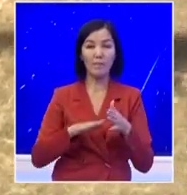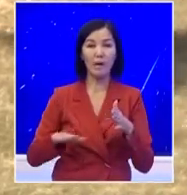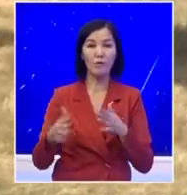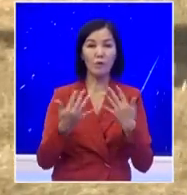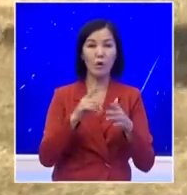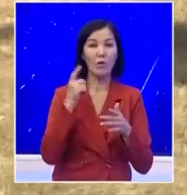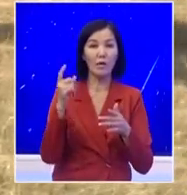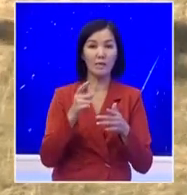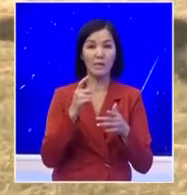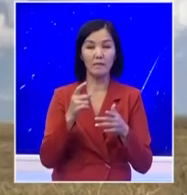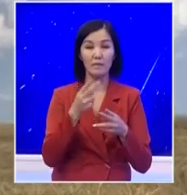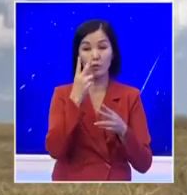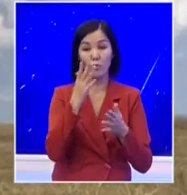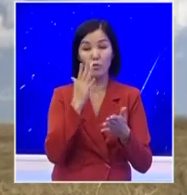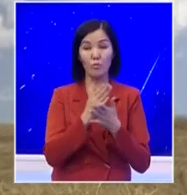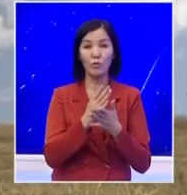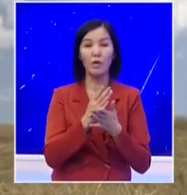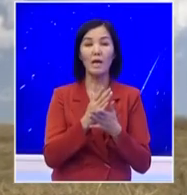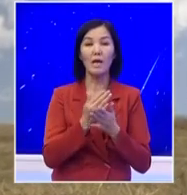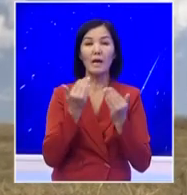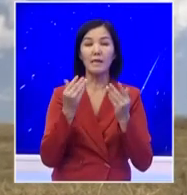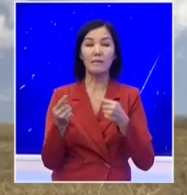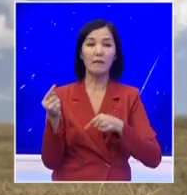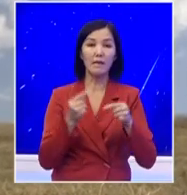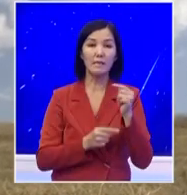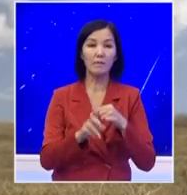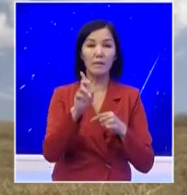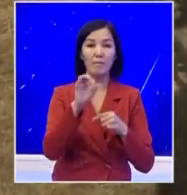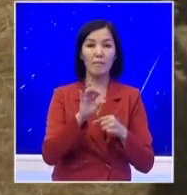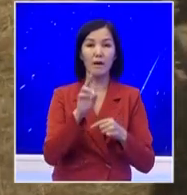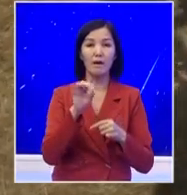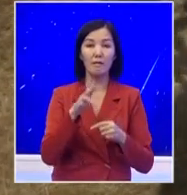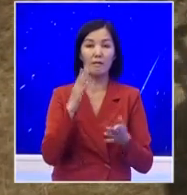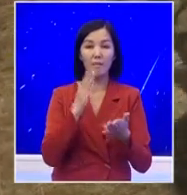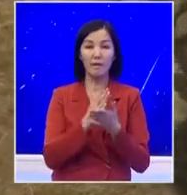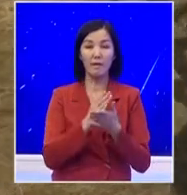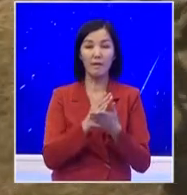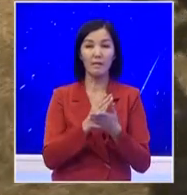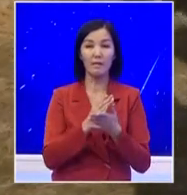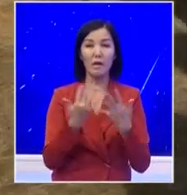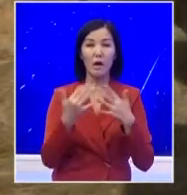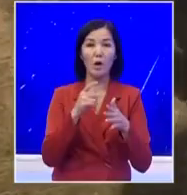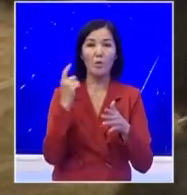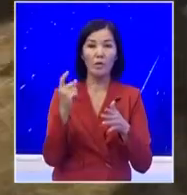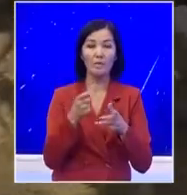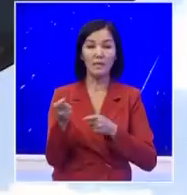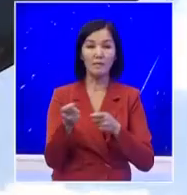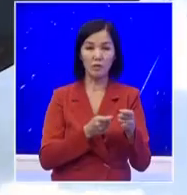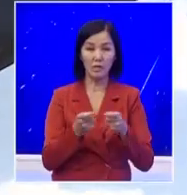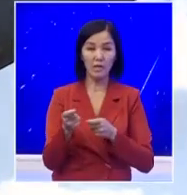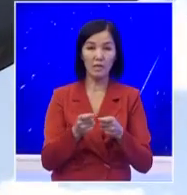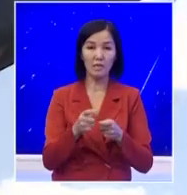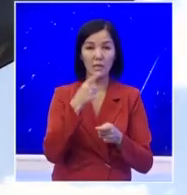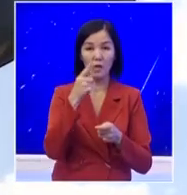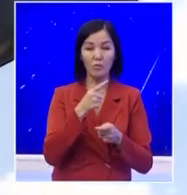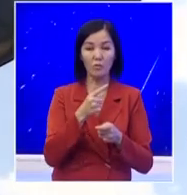шаруа қожалықтары да көріп отыр. Қатарында кәсіпкер Бақыт Жақыпбеков та бар. Серікбай шаруа қожалығының жетекшісі. Айтуынша,